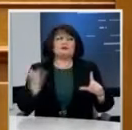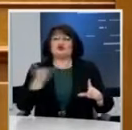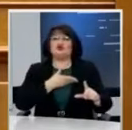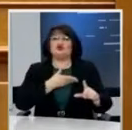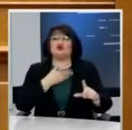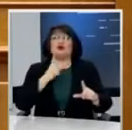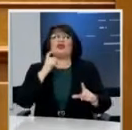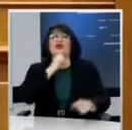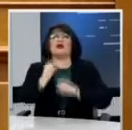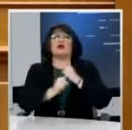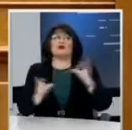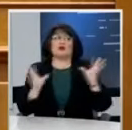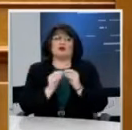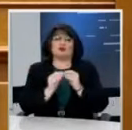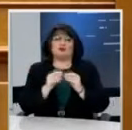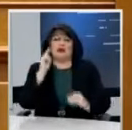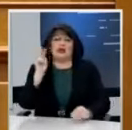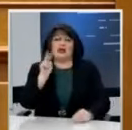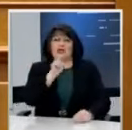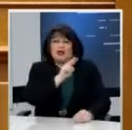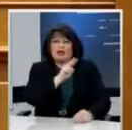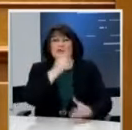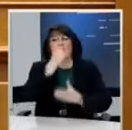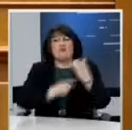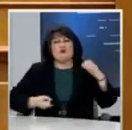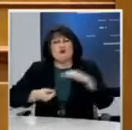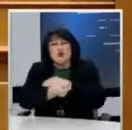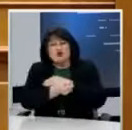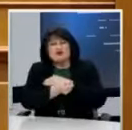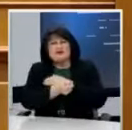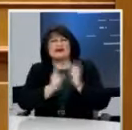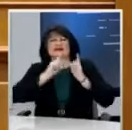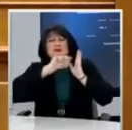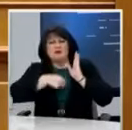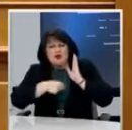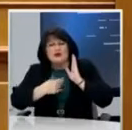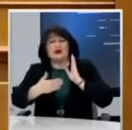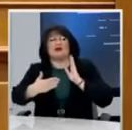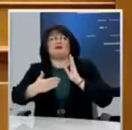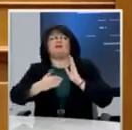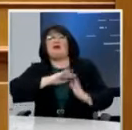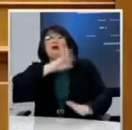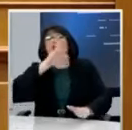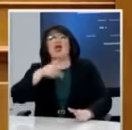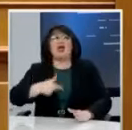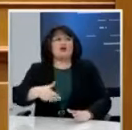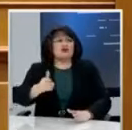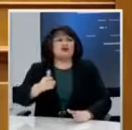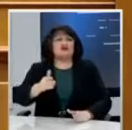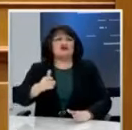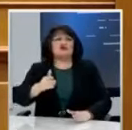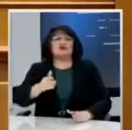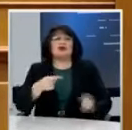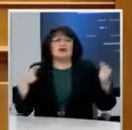τραυματικής δεκαετίας. Από τις προσφυγές στα μνημόνια μέχρι